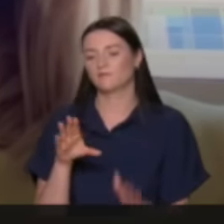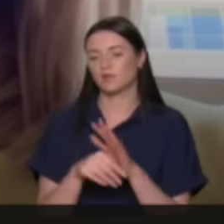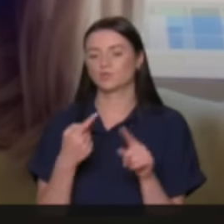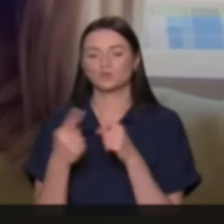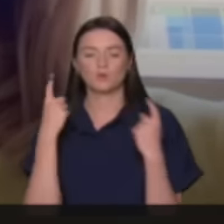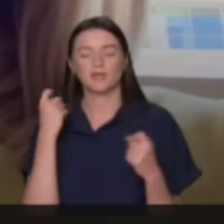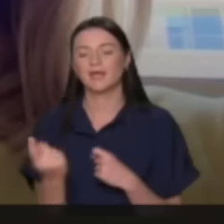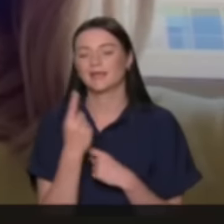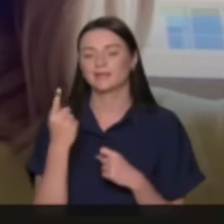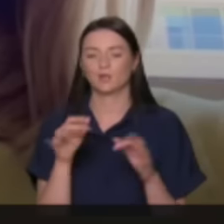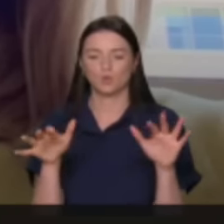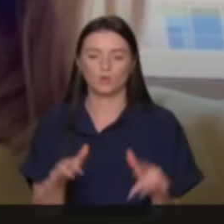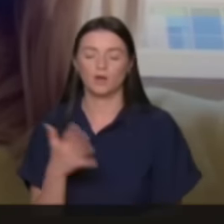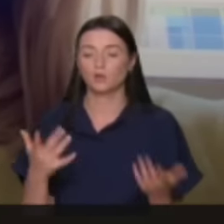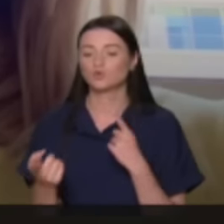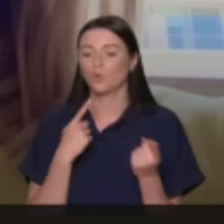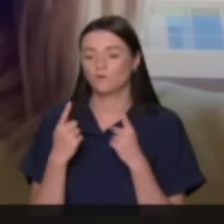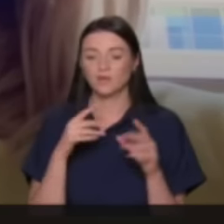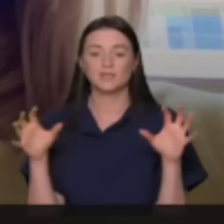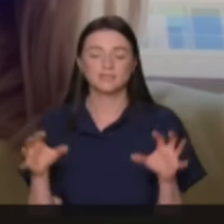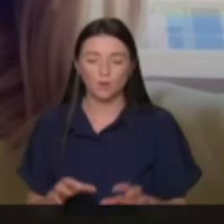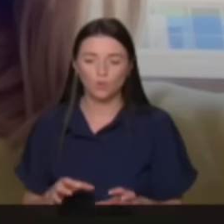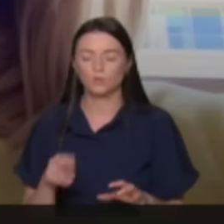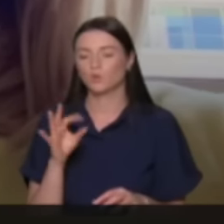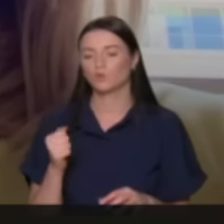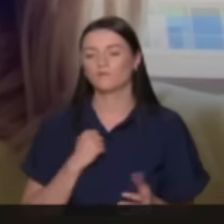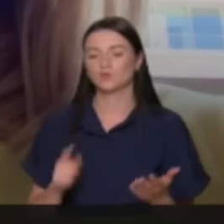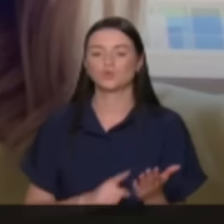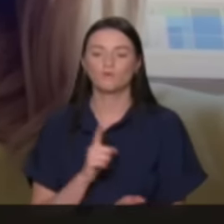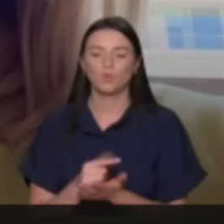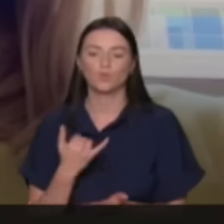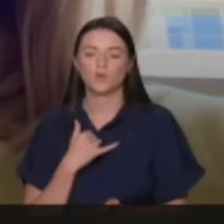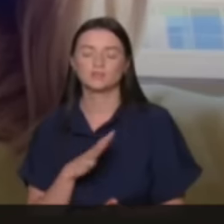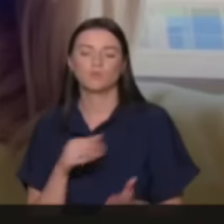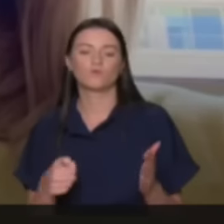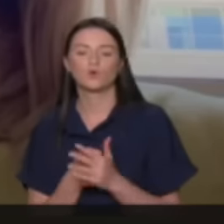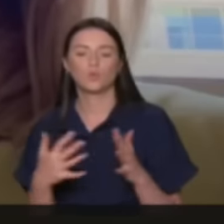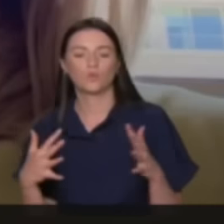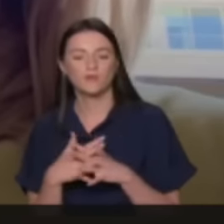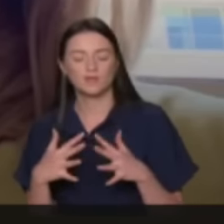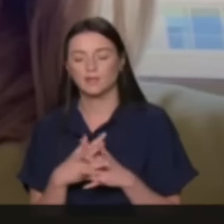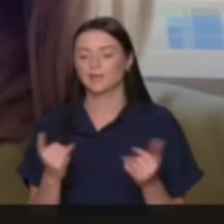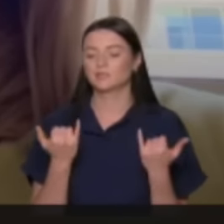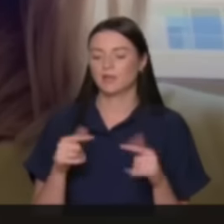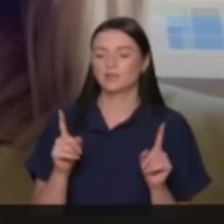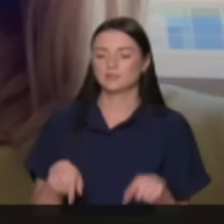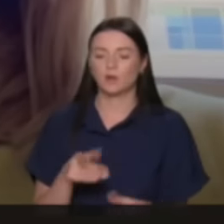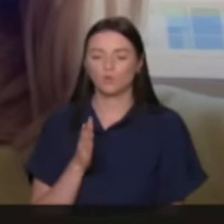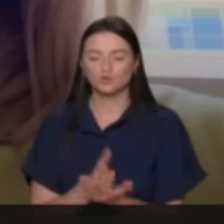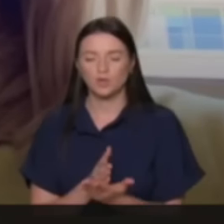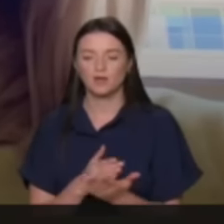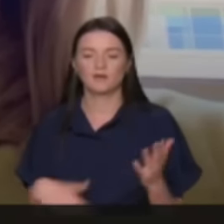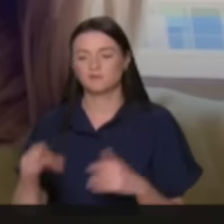єдиного реєстру. А якщо говорити законом, то військовий обов'язок у нас був і до війни, і вже зараз також є. І всі